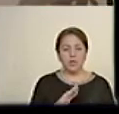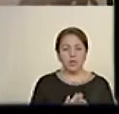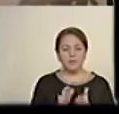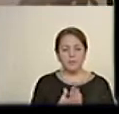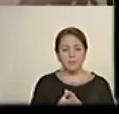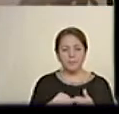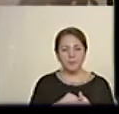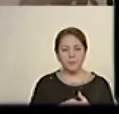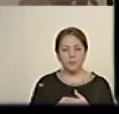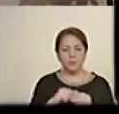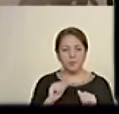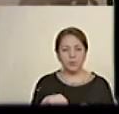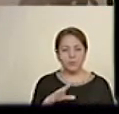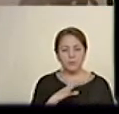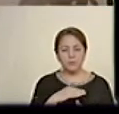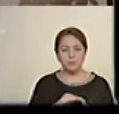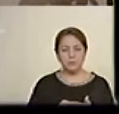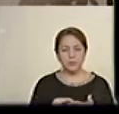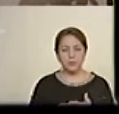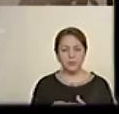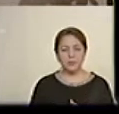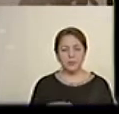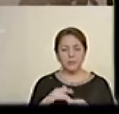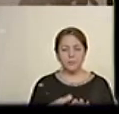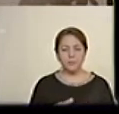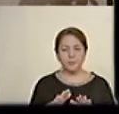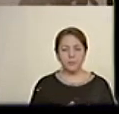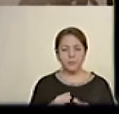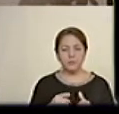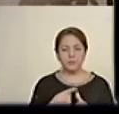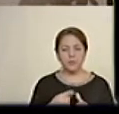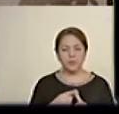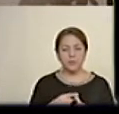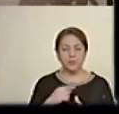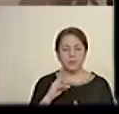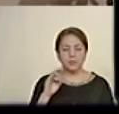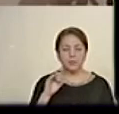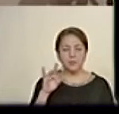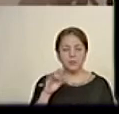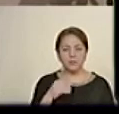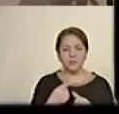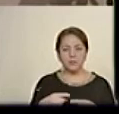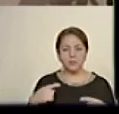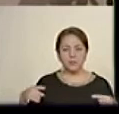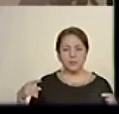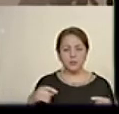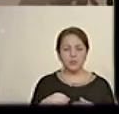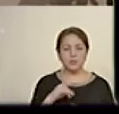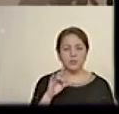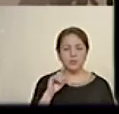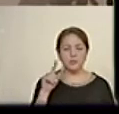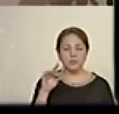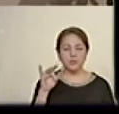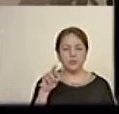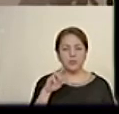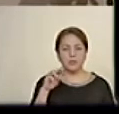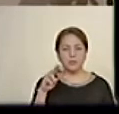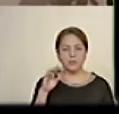Обстоятельства причины могут быть выражены местоименными наречиями разных разрядов. От